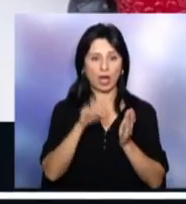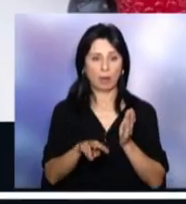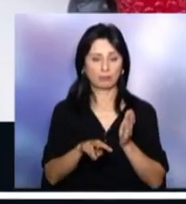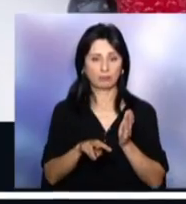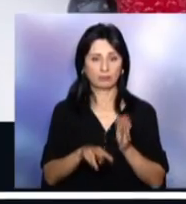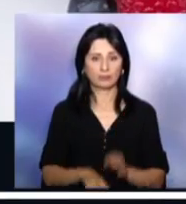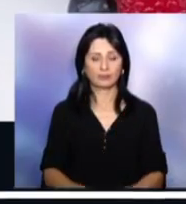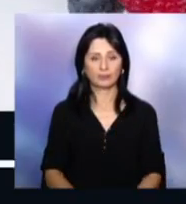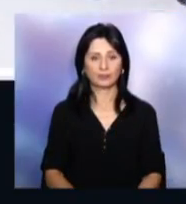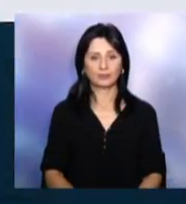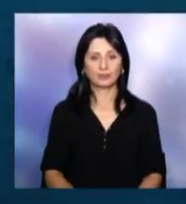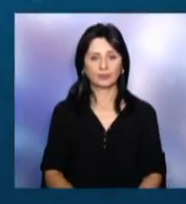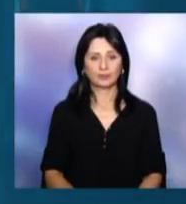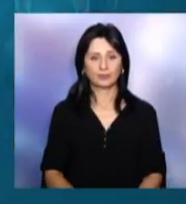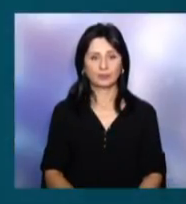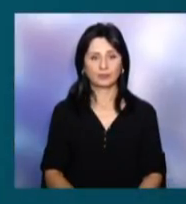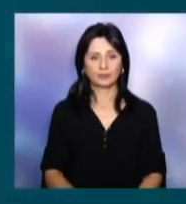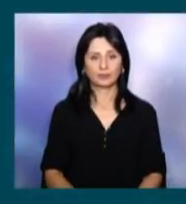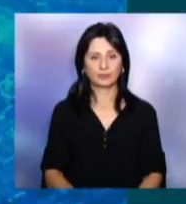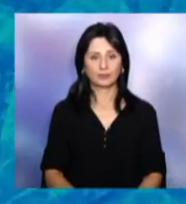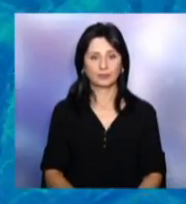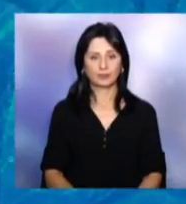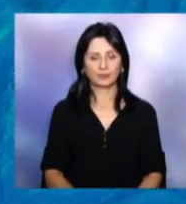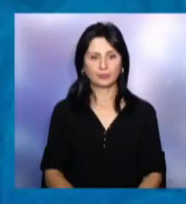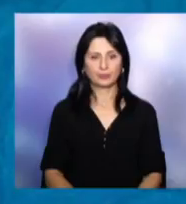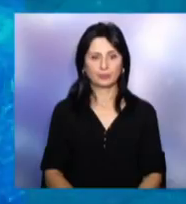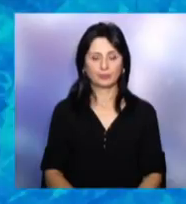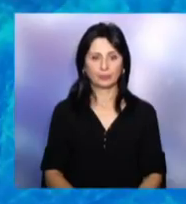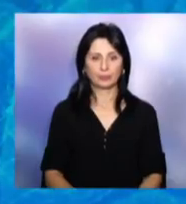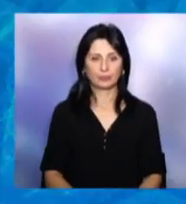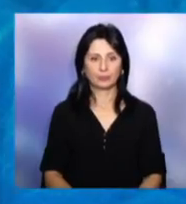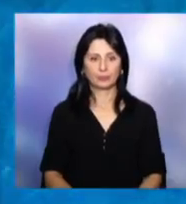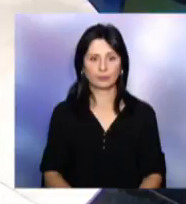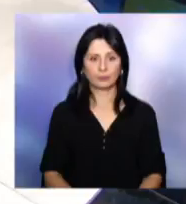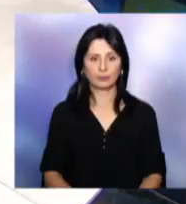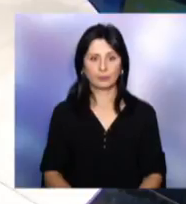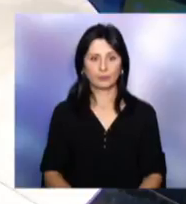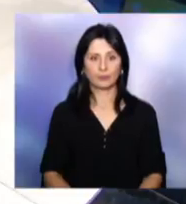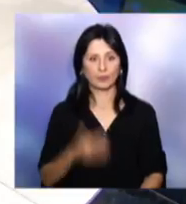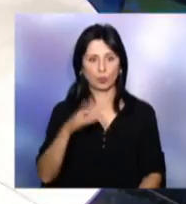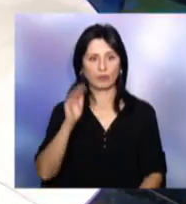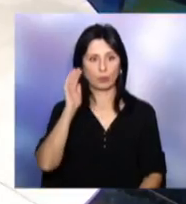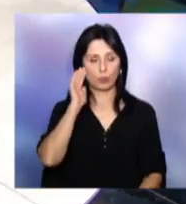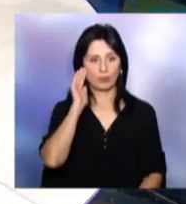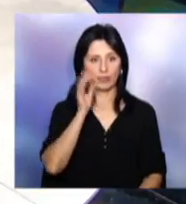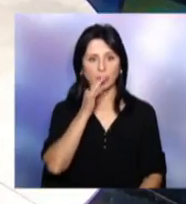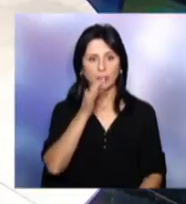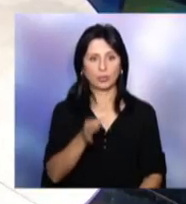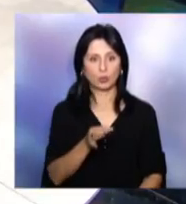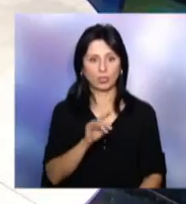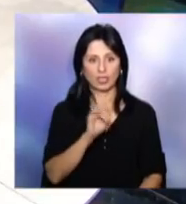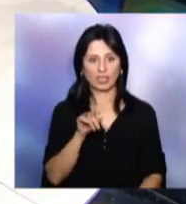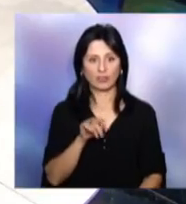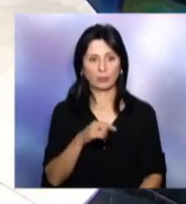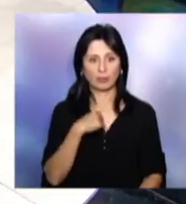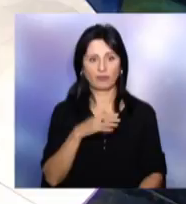ასახელებენ. თქვენ უკვე მოისმინეთ პასუხი